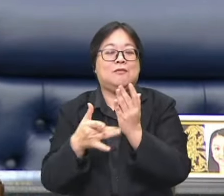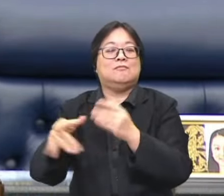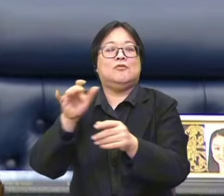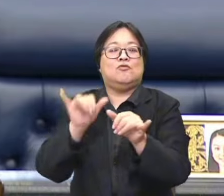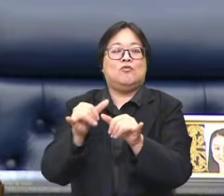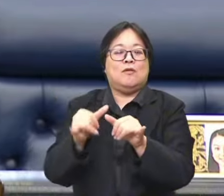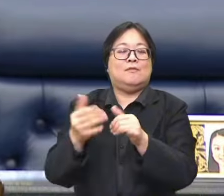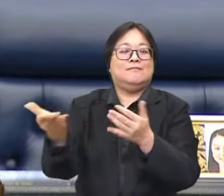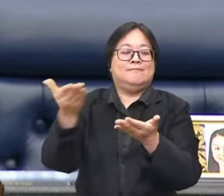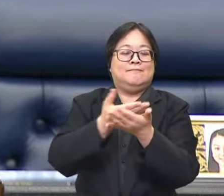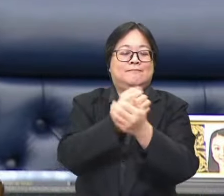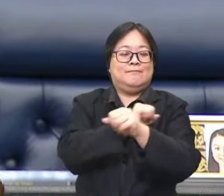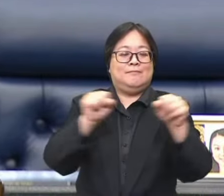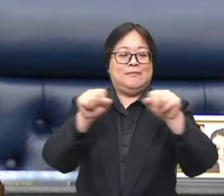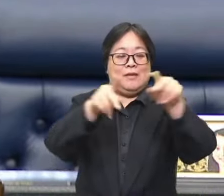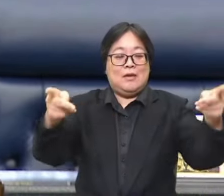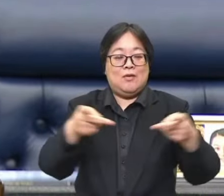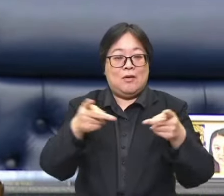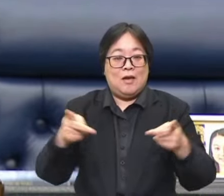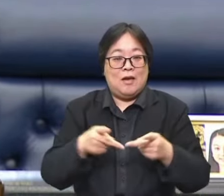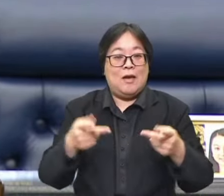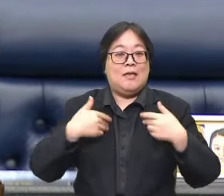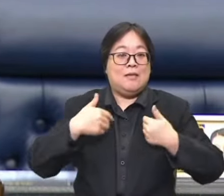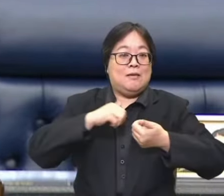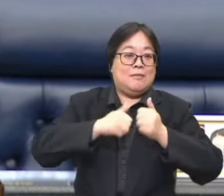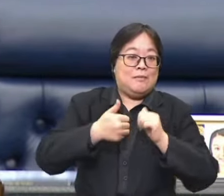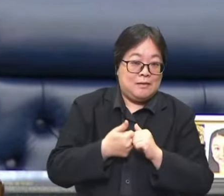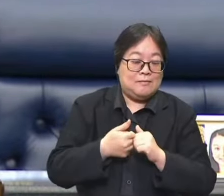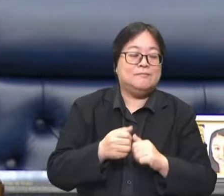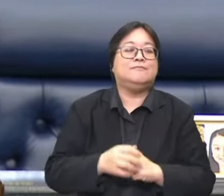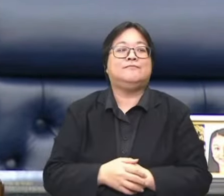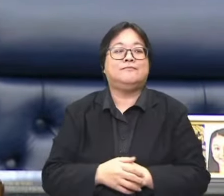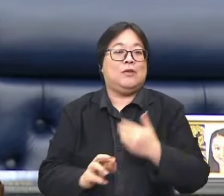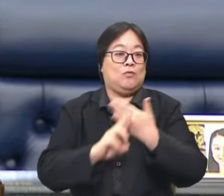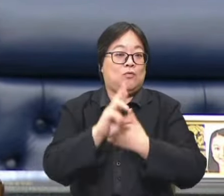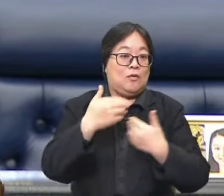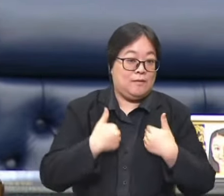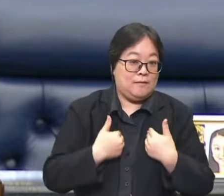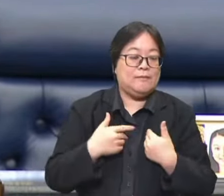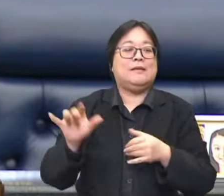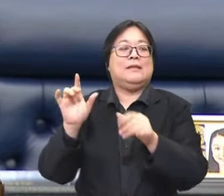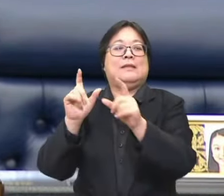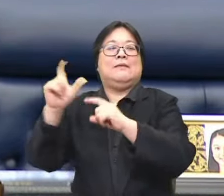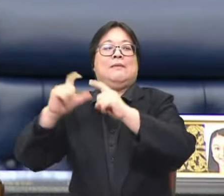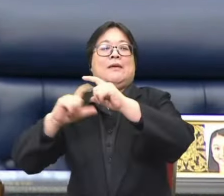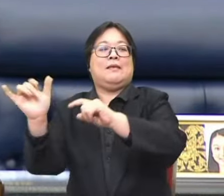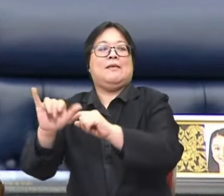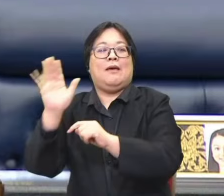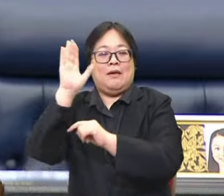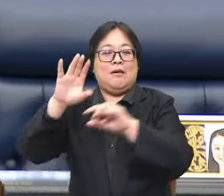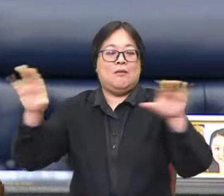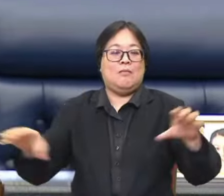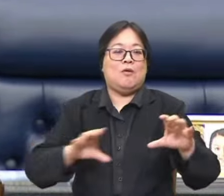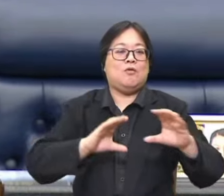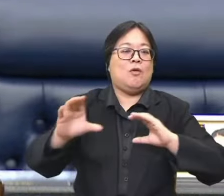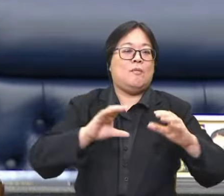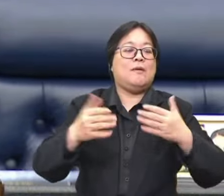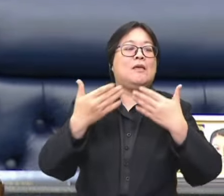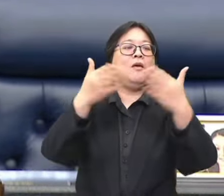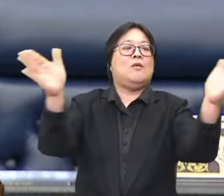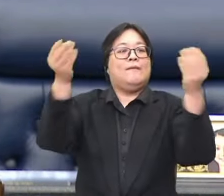akan disediakan untuk kawasan-kawasan yang dikenal pasti berisiko, dan DBKL juga akan melaksanakan komunikasi